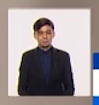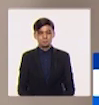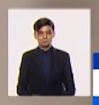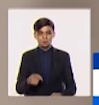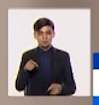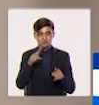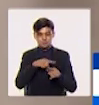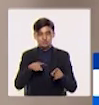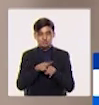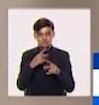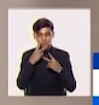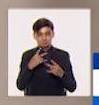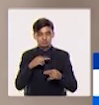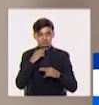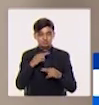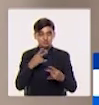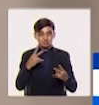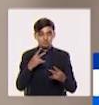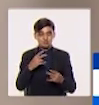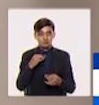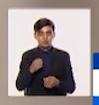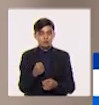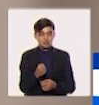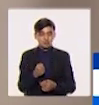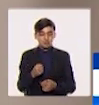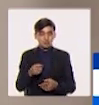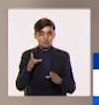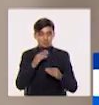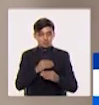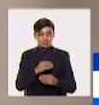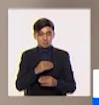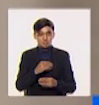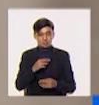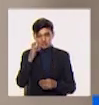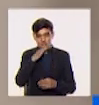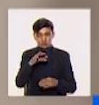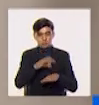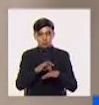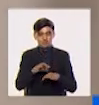өздеріңізден қараңыздар. Достар, еліміз осы індеттен тезірек шықсын.